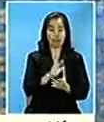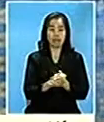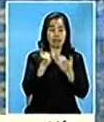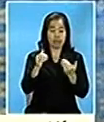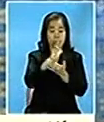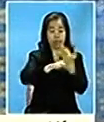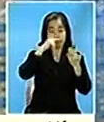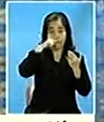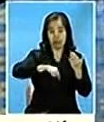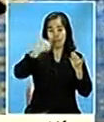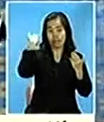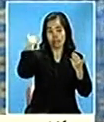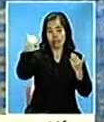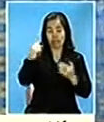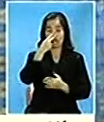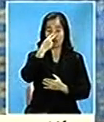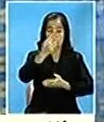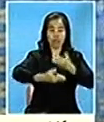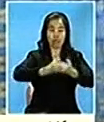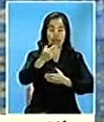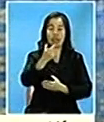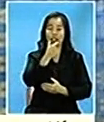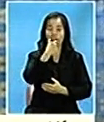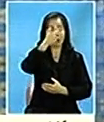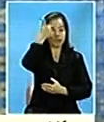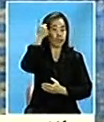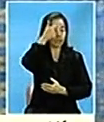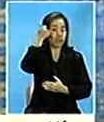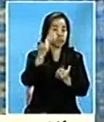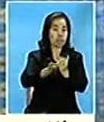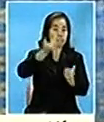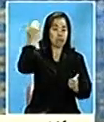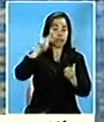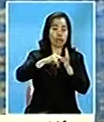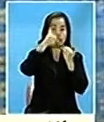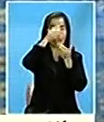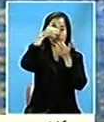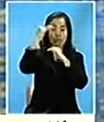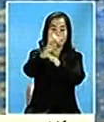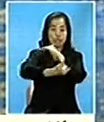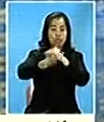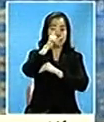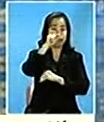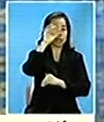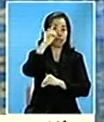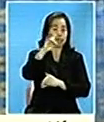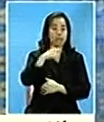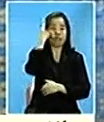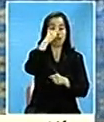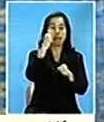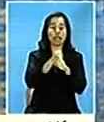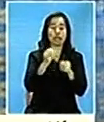ครับดูเท่าแก่น้อยเท่าแก่น้อยเนี่ยขาย28ประเทศถามว่าใครไปสนับสนุนเท่า